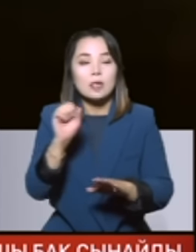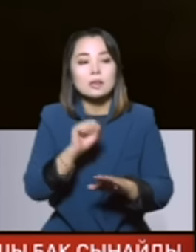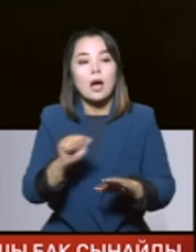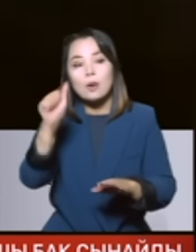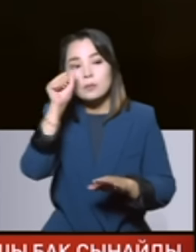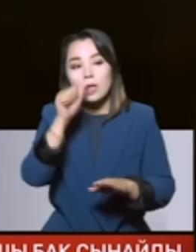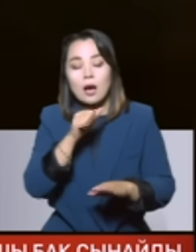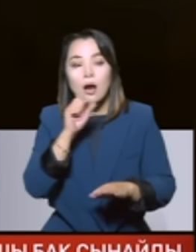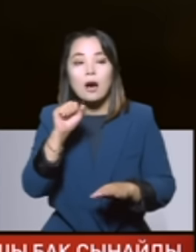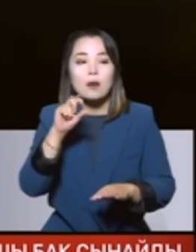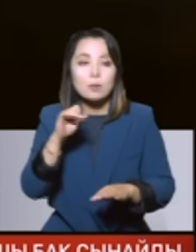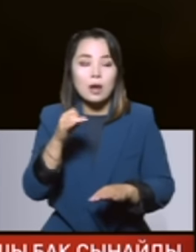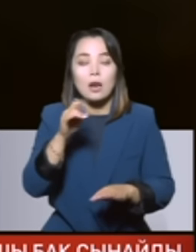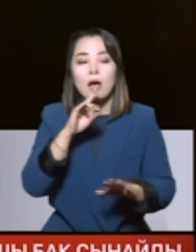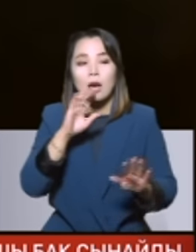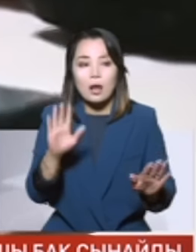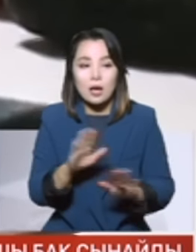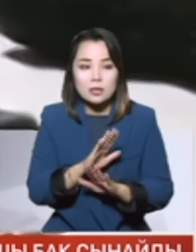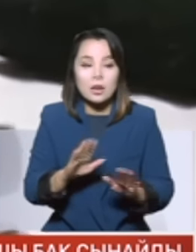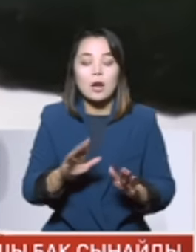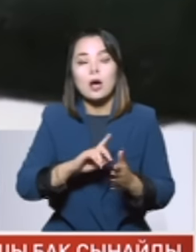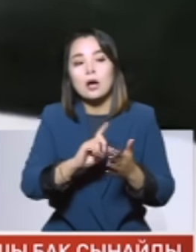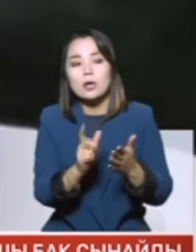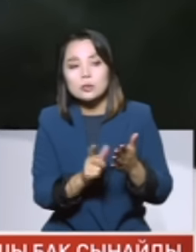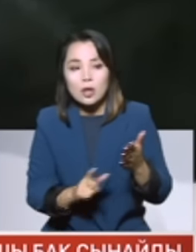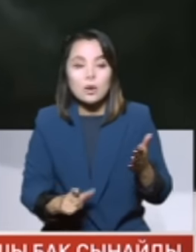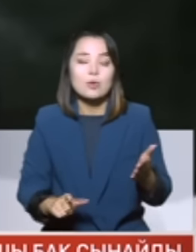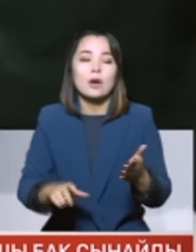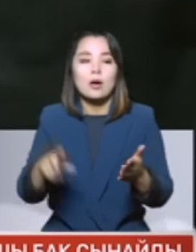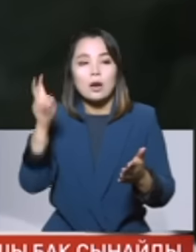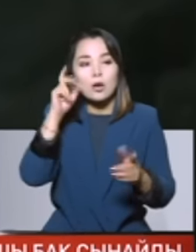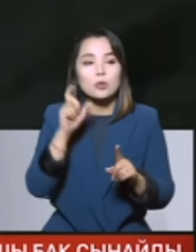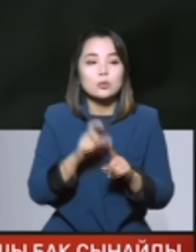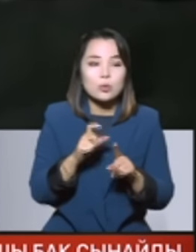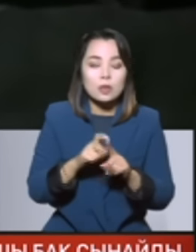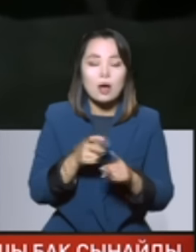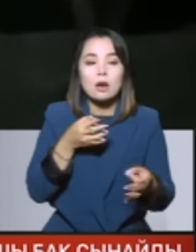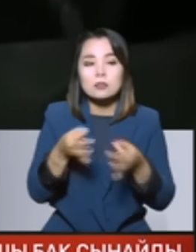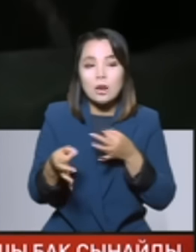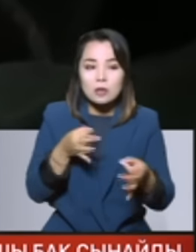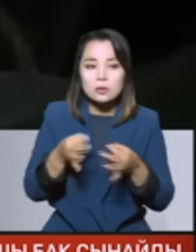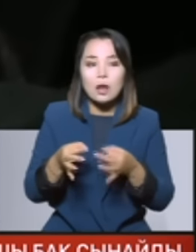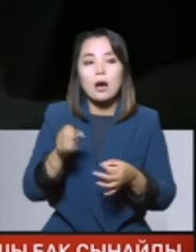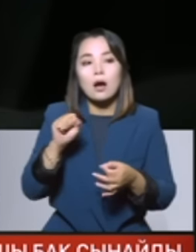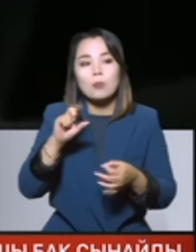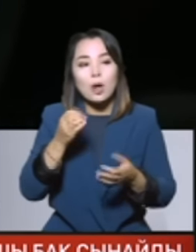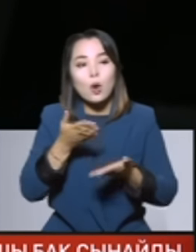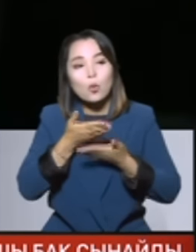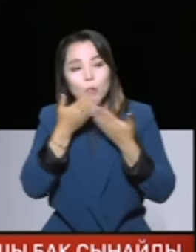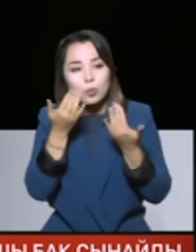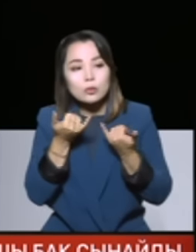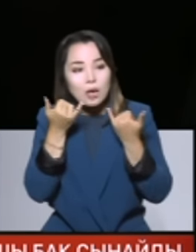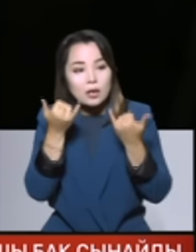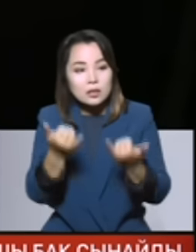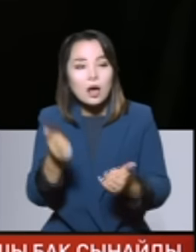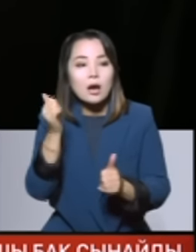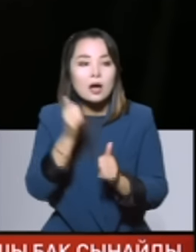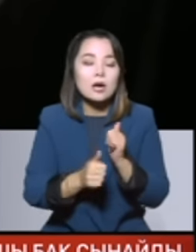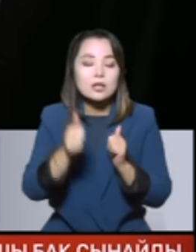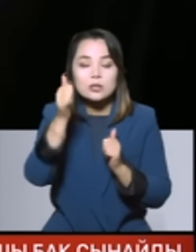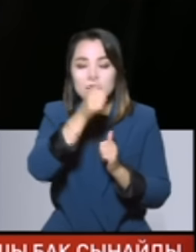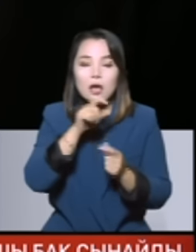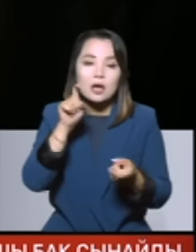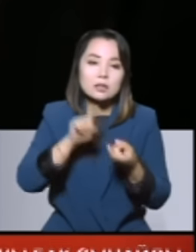айында Абайдың әндерінің байқауы, Абайдың қара сөздеріне талдау, Абай оқулары, жыл бойы